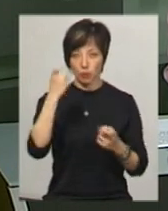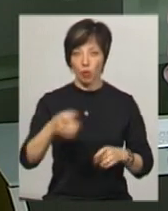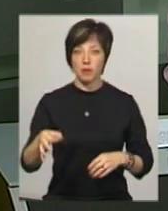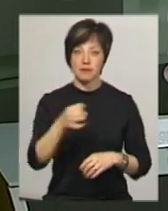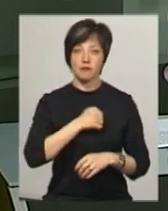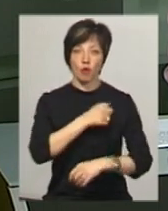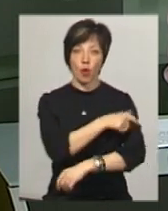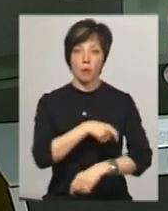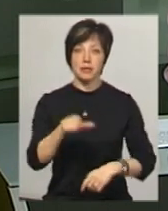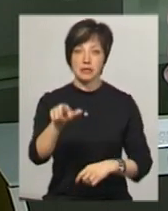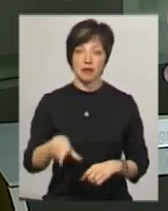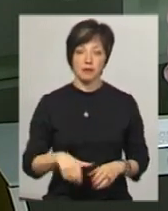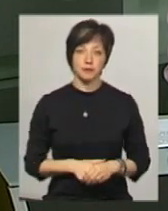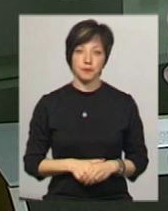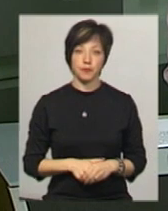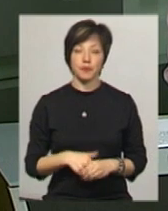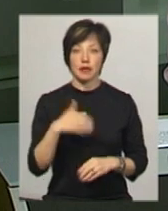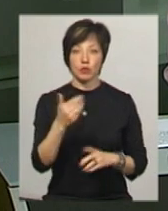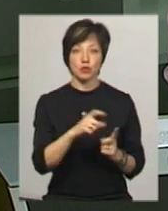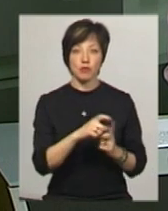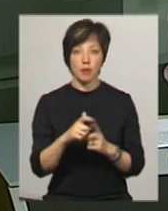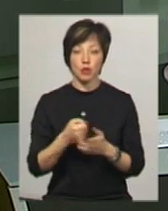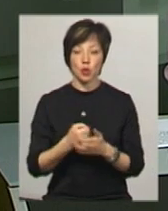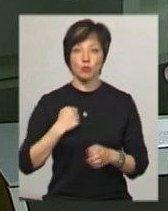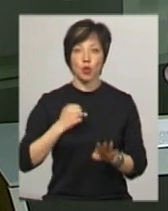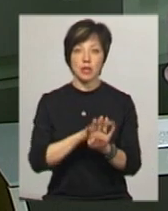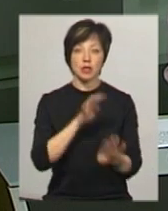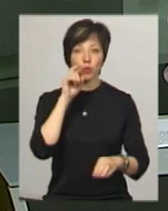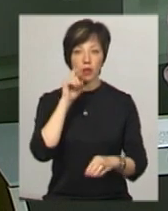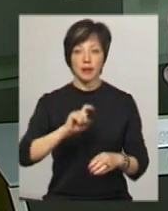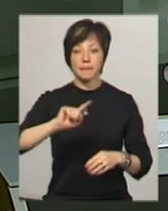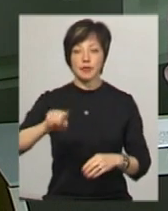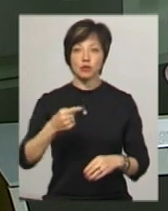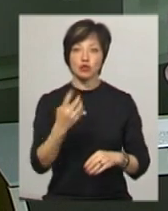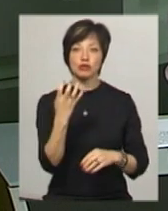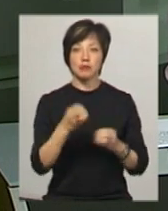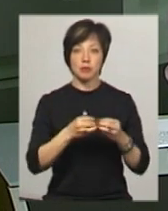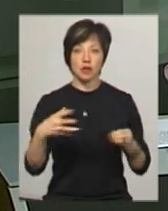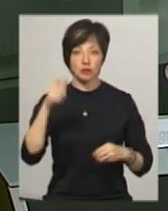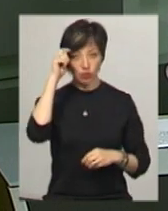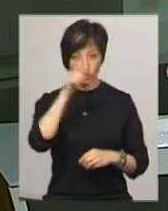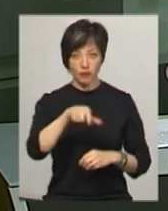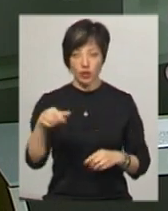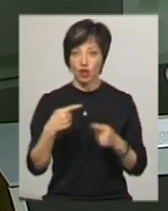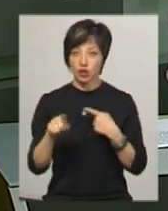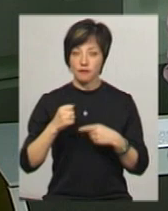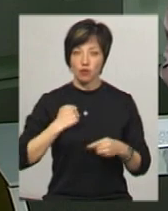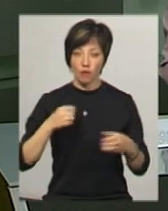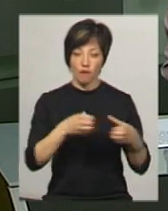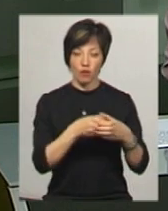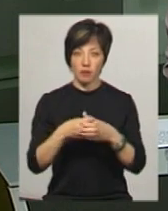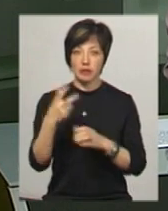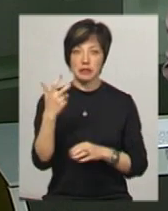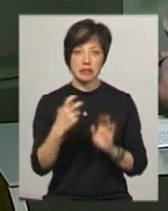обласний військовий комісар Сергій Присяжнюк. За його словами, до Збройних сил України призвуть 415 чоловіків, до інших військових формувань